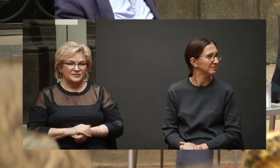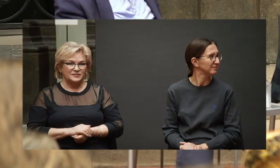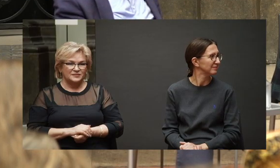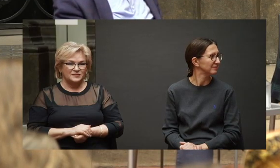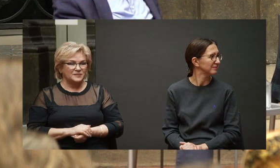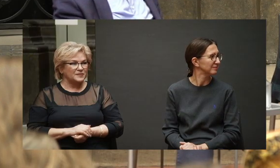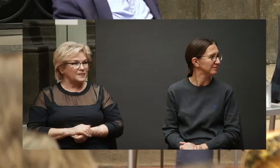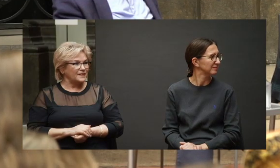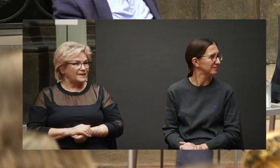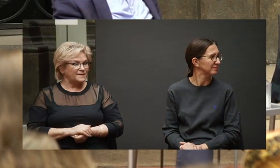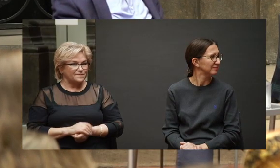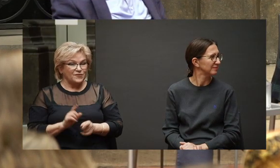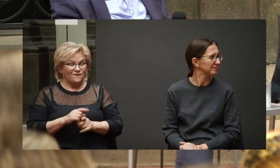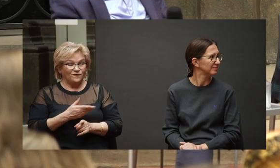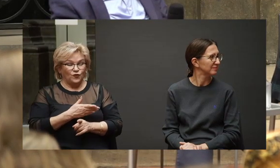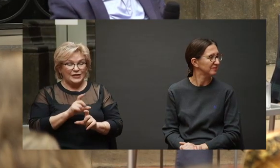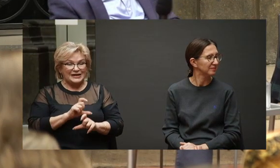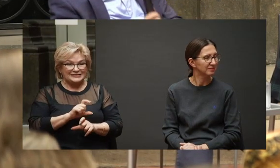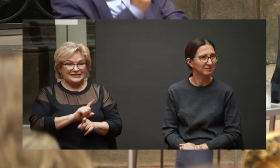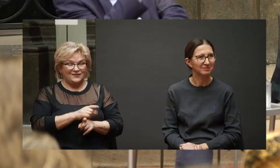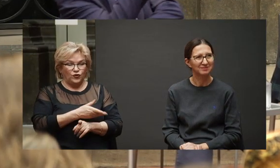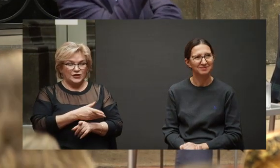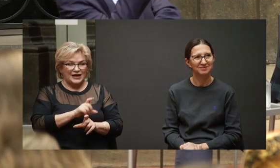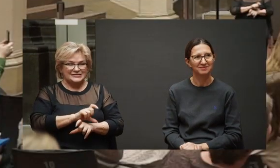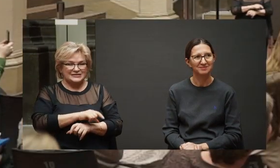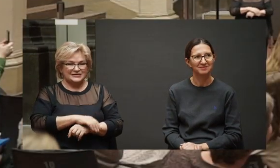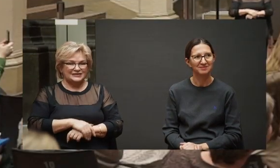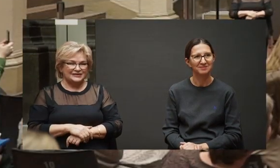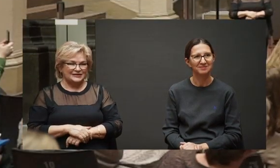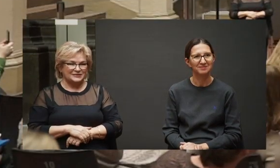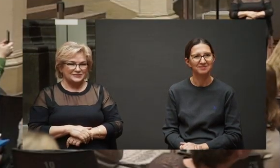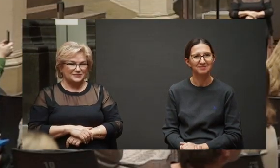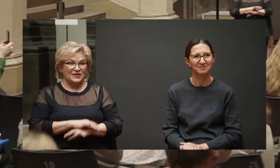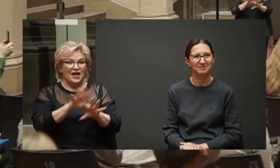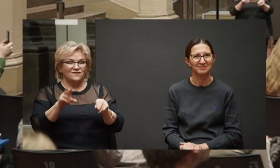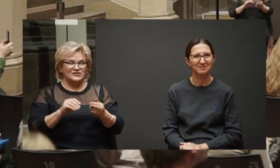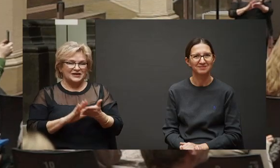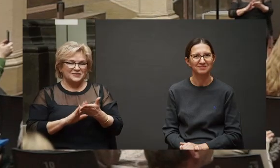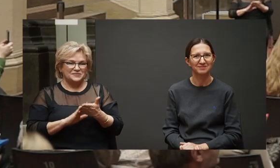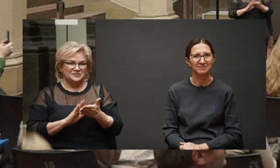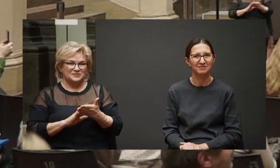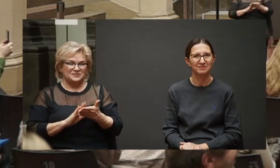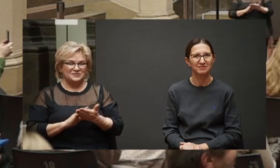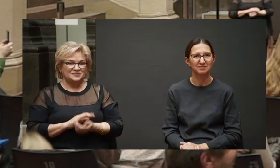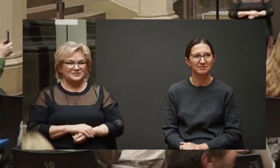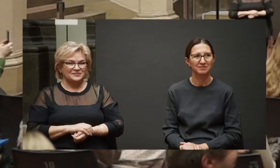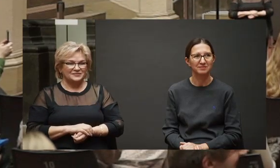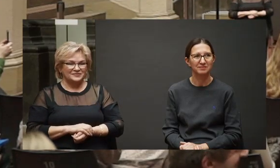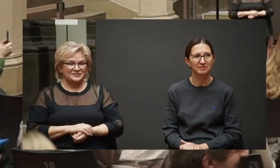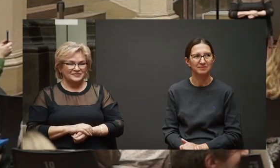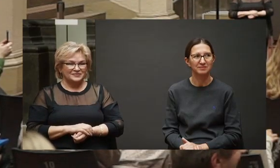Так, стоп, нет, вот так.